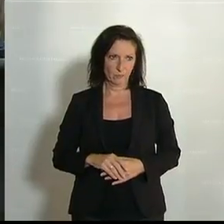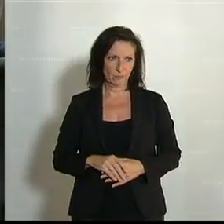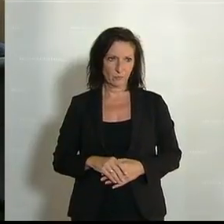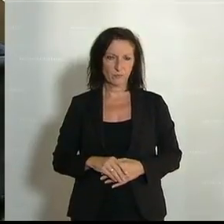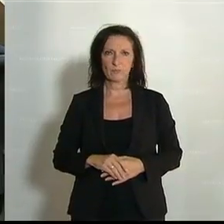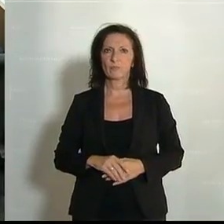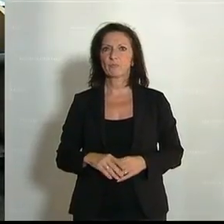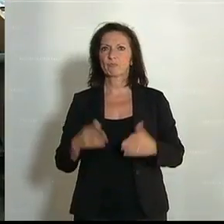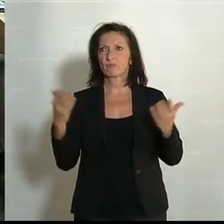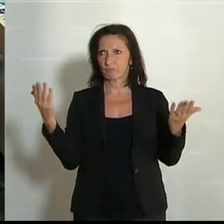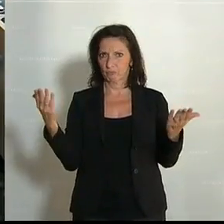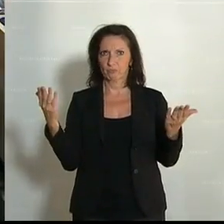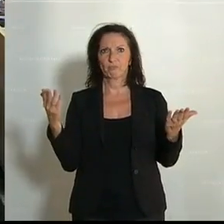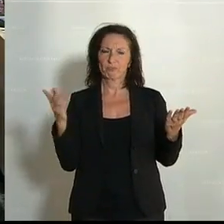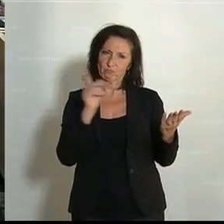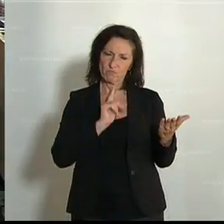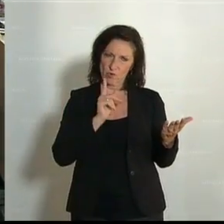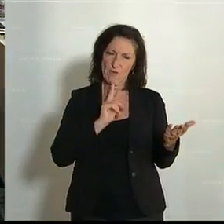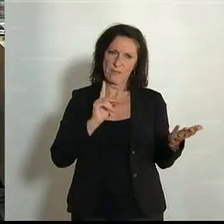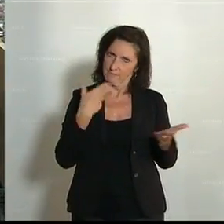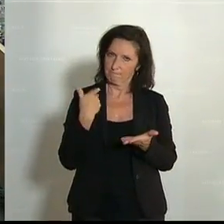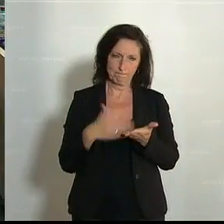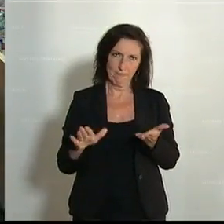das ist die minderheit abgelehnt